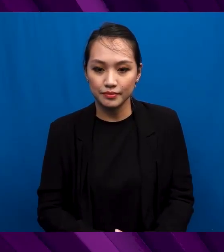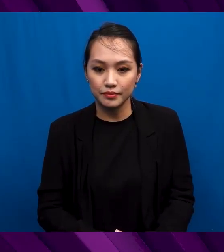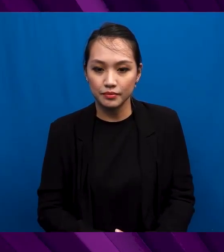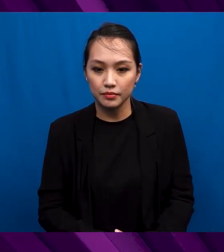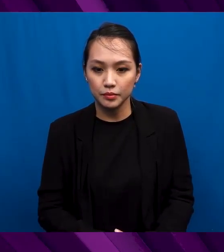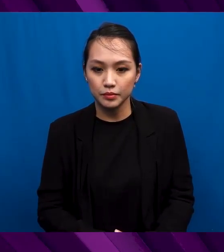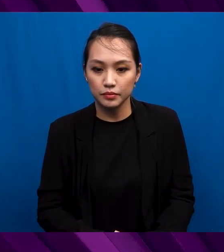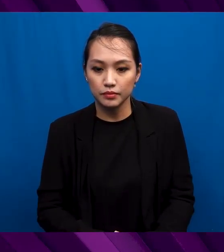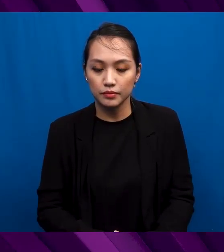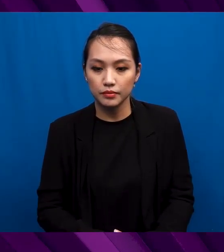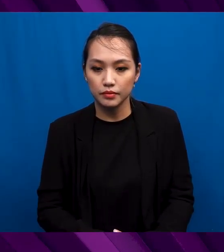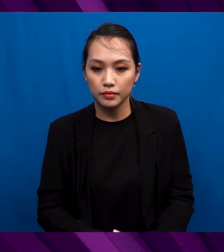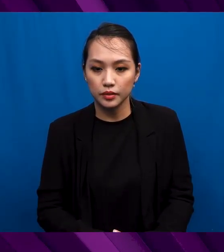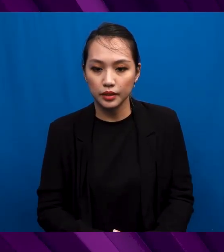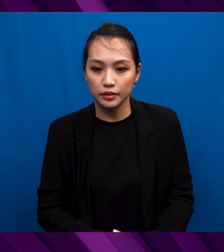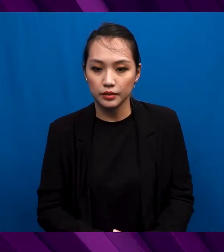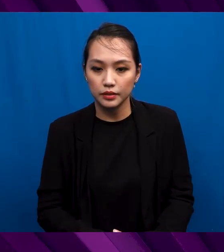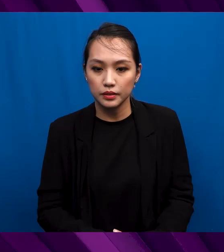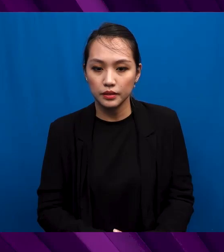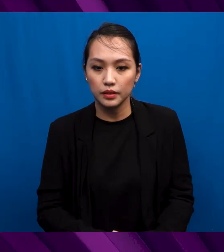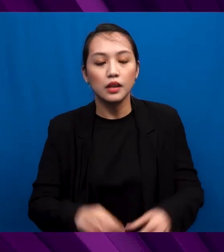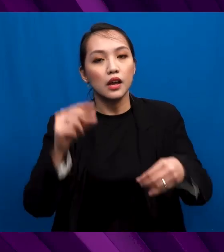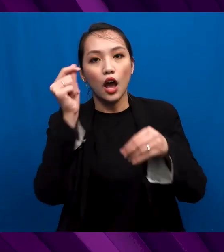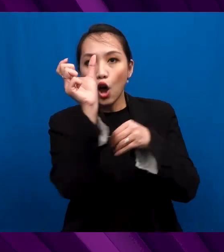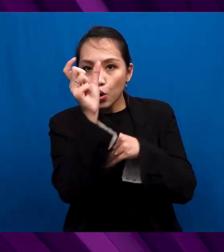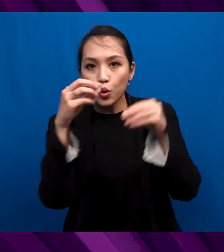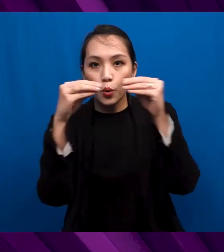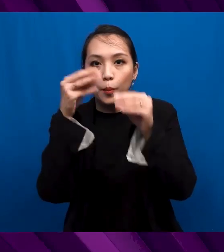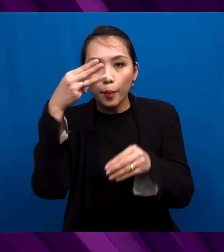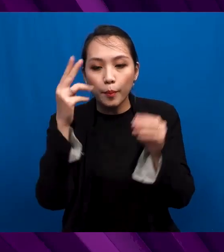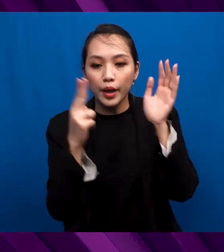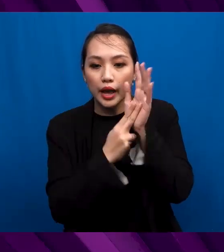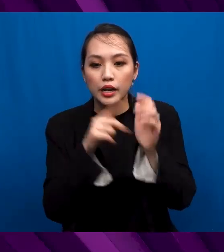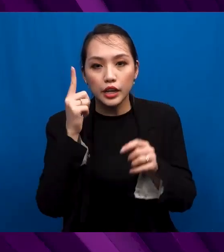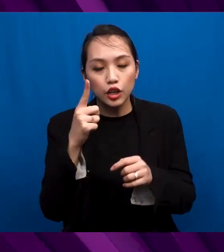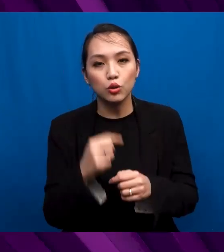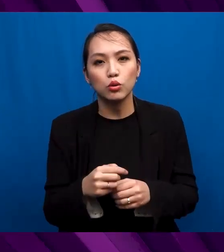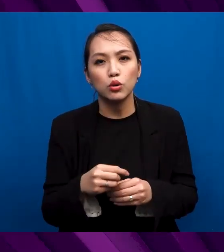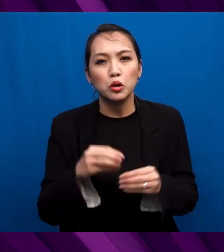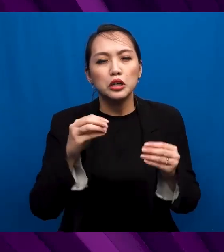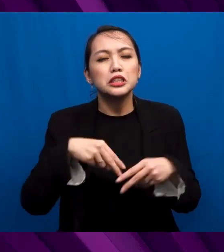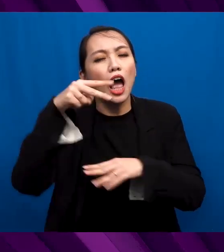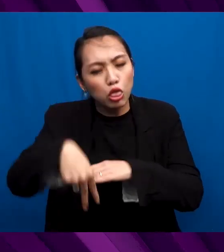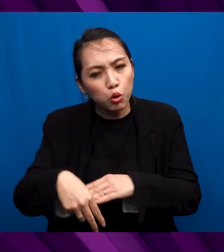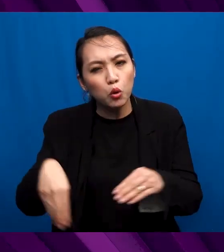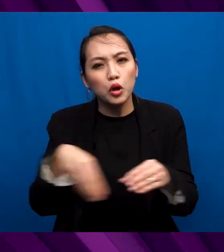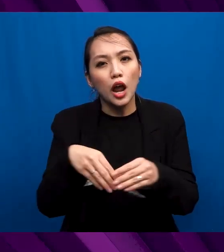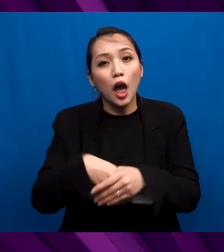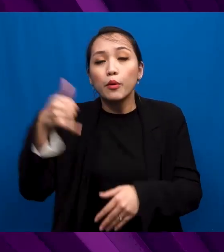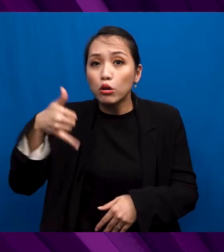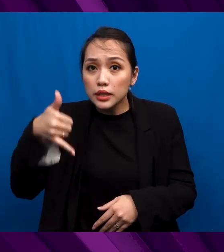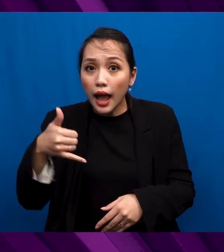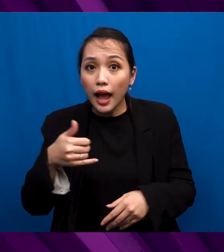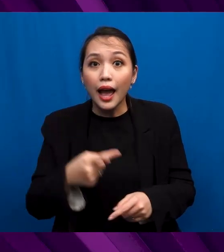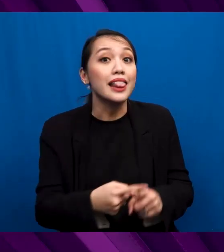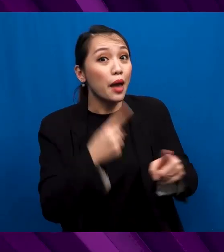Kalau Ruben itu kejatuhan. Kalau Hosea keturunannya menjadi berkat. Hari ini waktu saya baca kitab Hosea pun saya